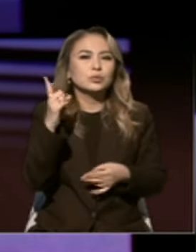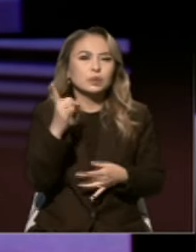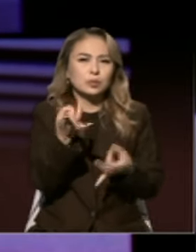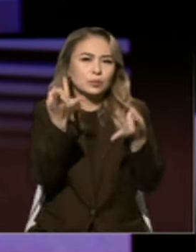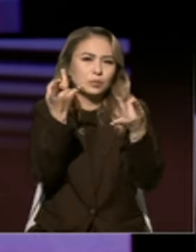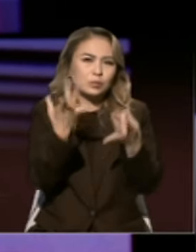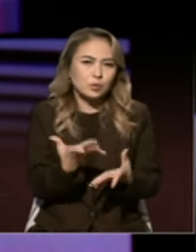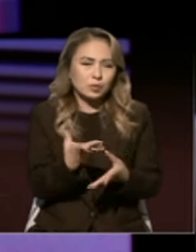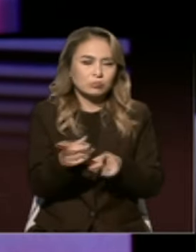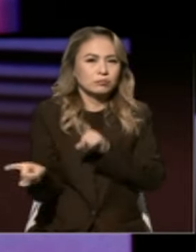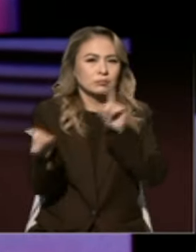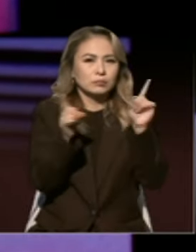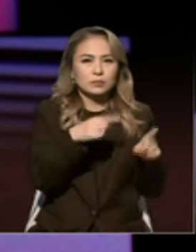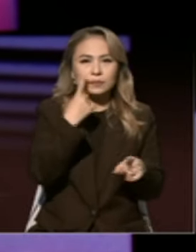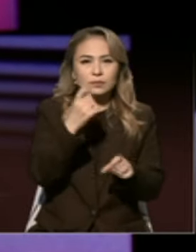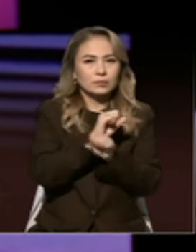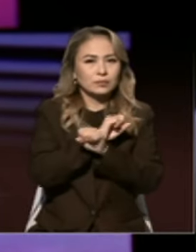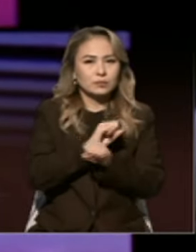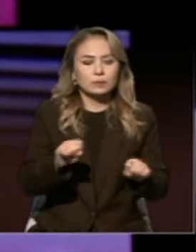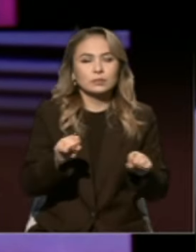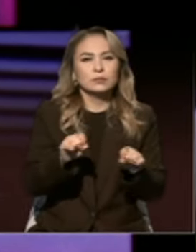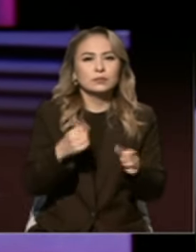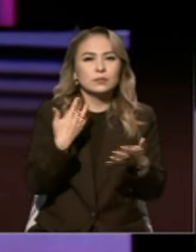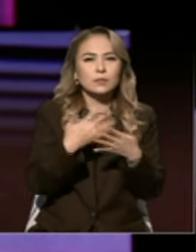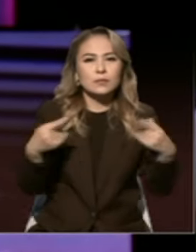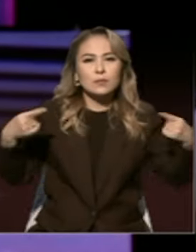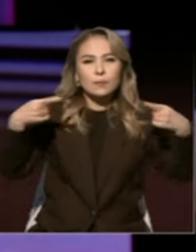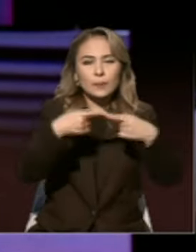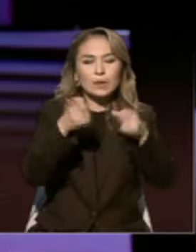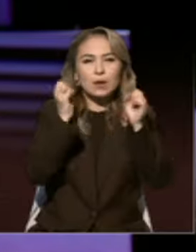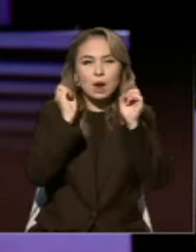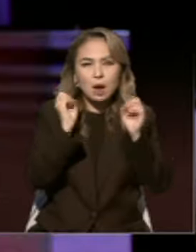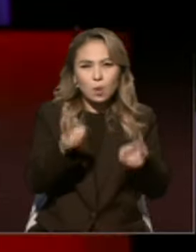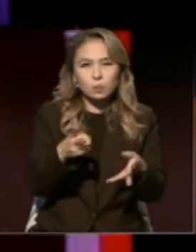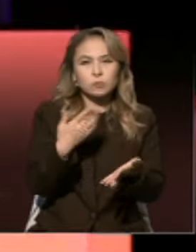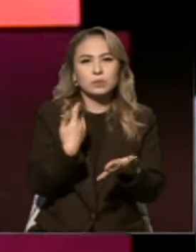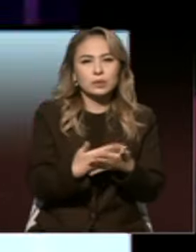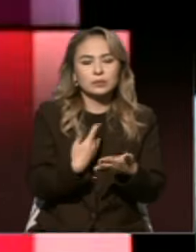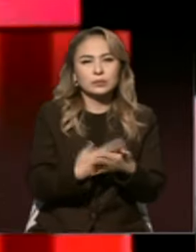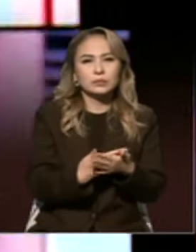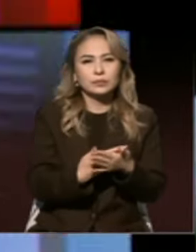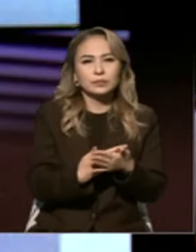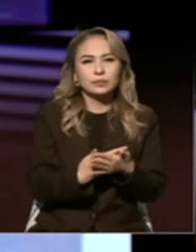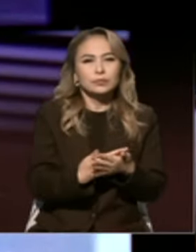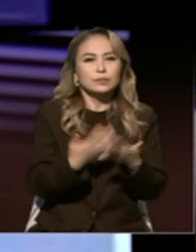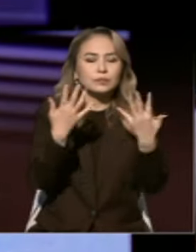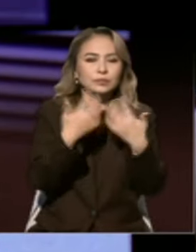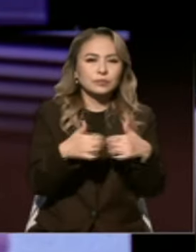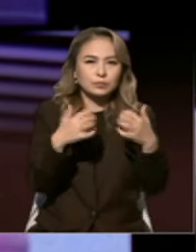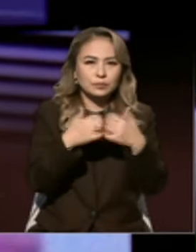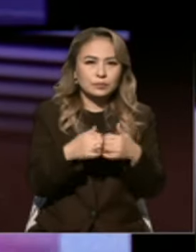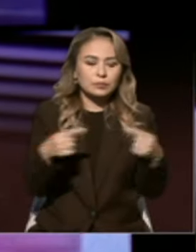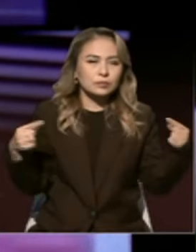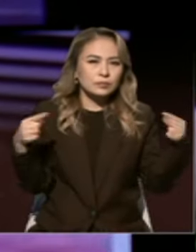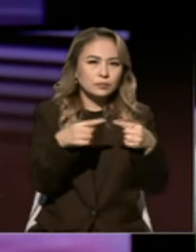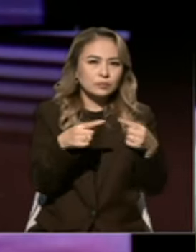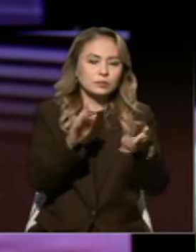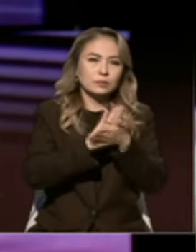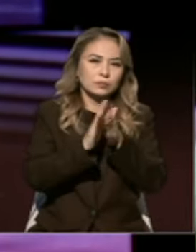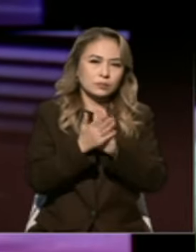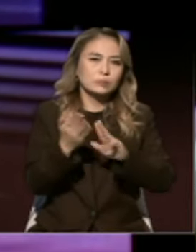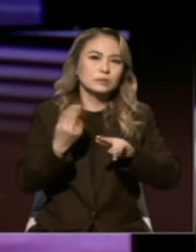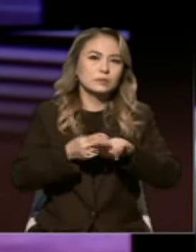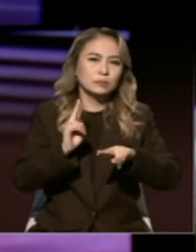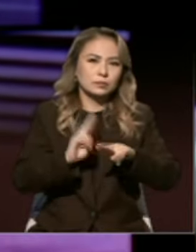жайдан жай көшіңдер деп тұрған шешім емес қой. Ол нақты қауіптің жаңағы мөлшерін бағамдап нақты шығарылған шешім,